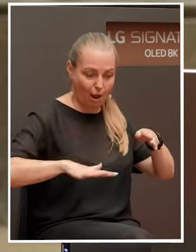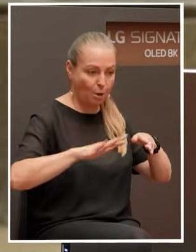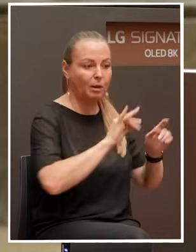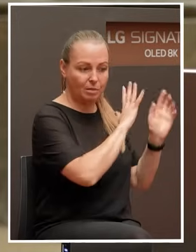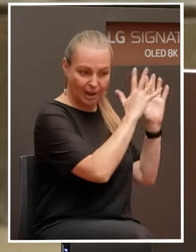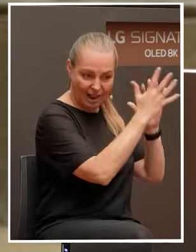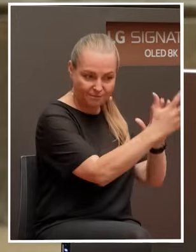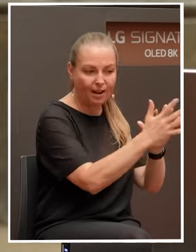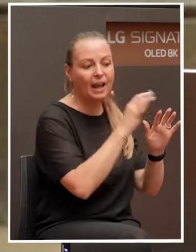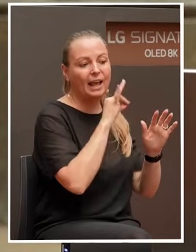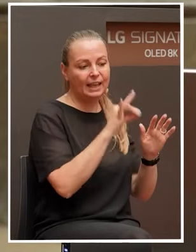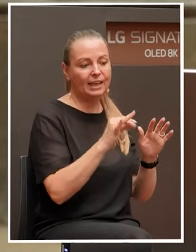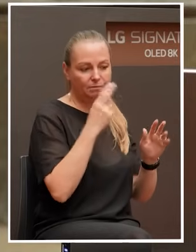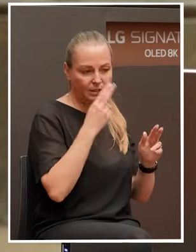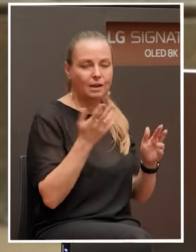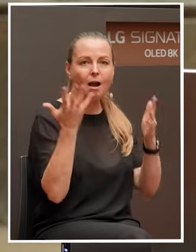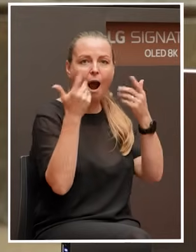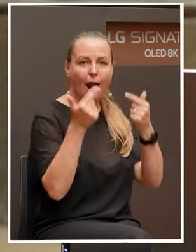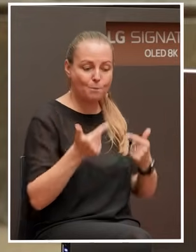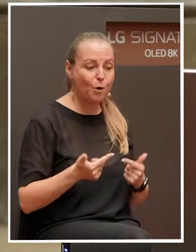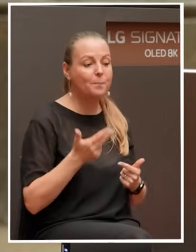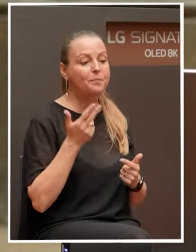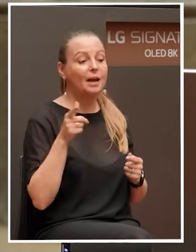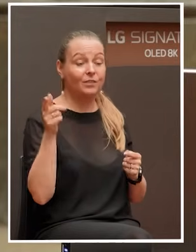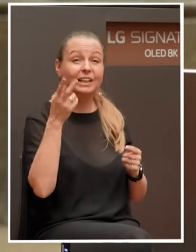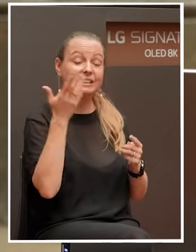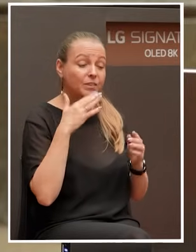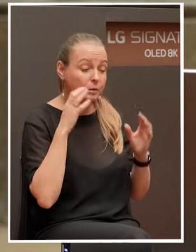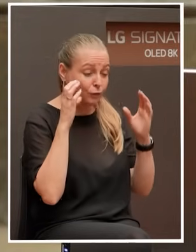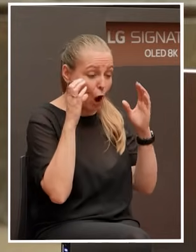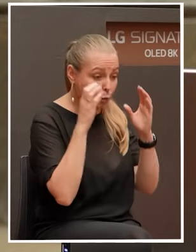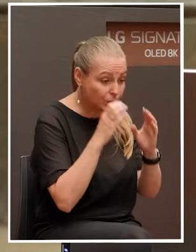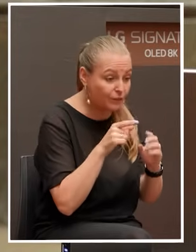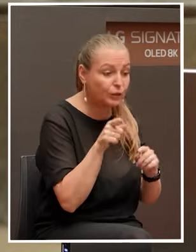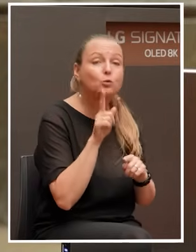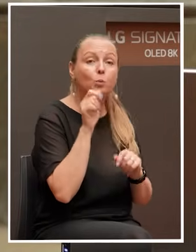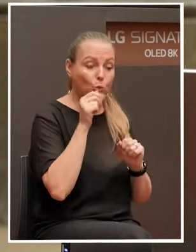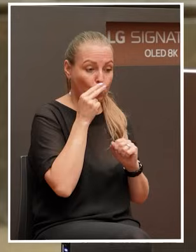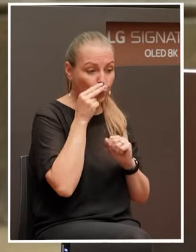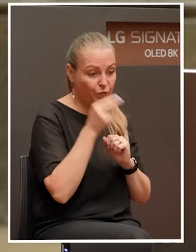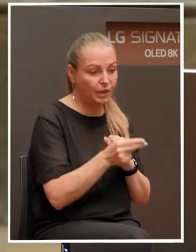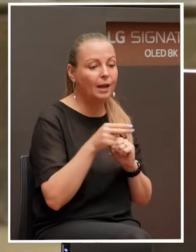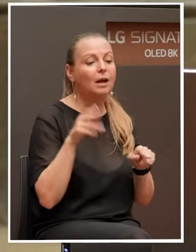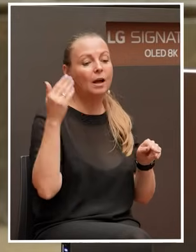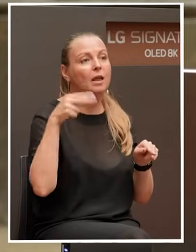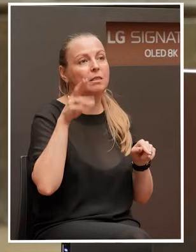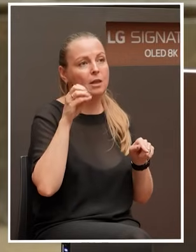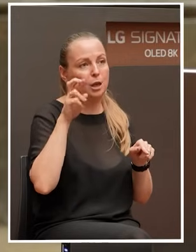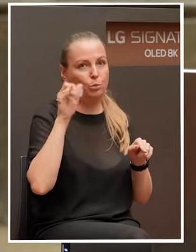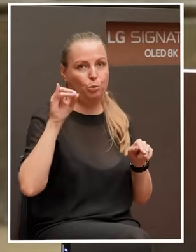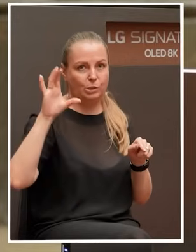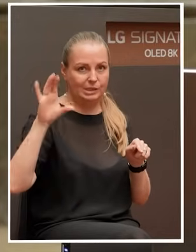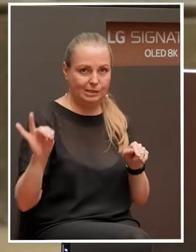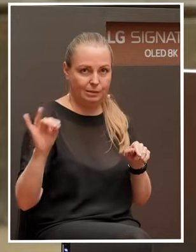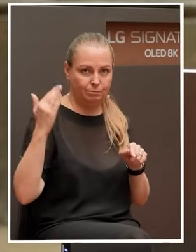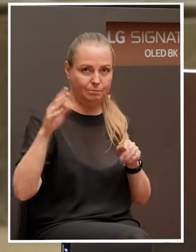и красочно организованную гармонию. Чуточку расфокусируемся и увидим Дебюсси.